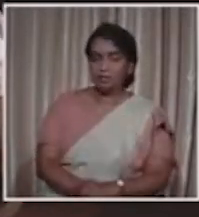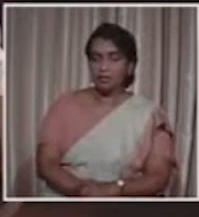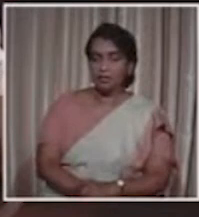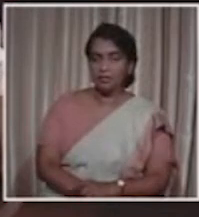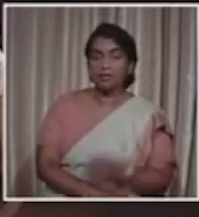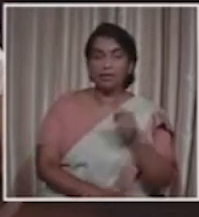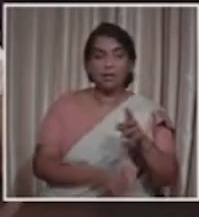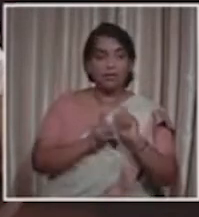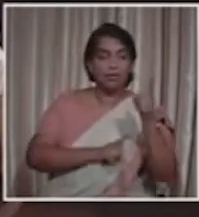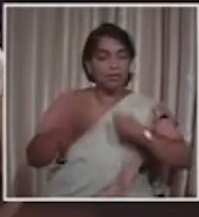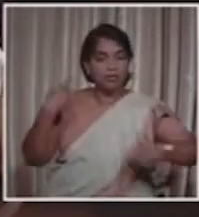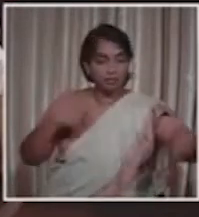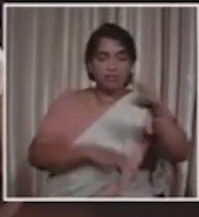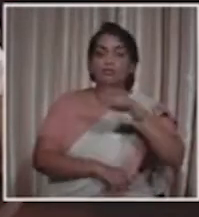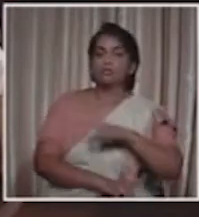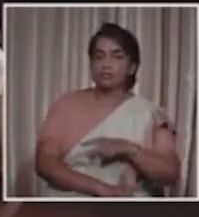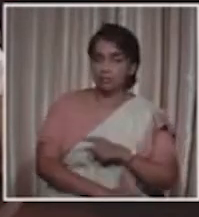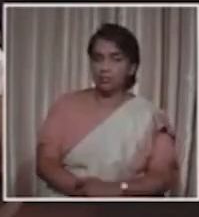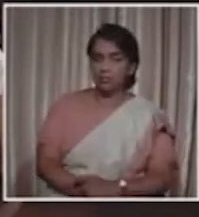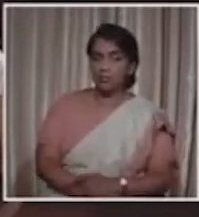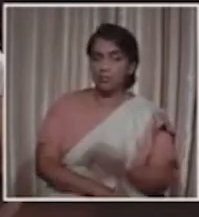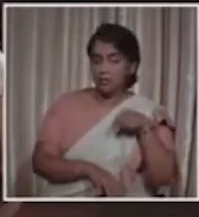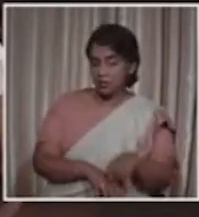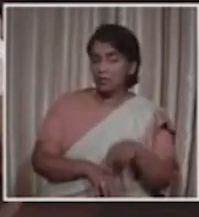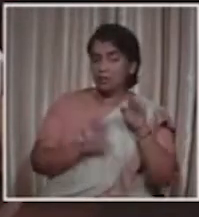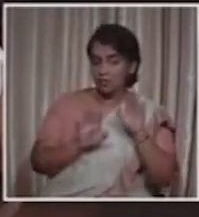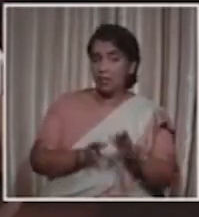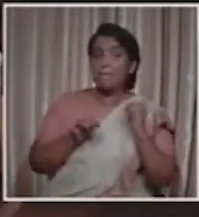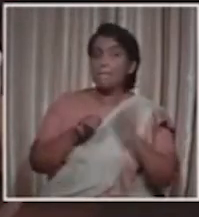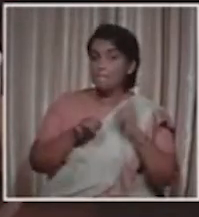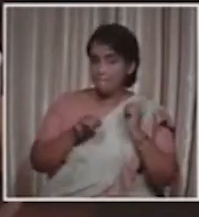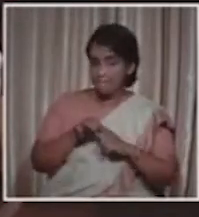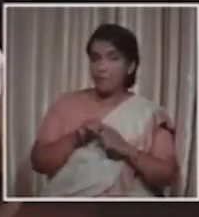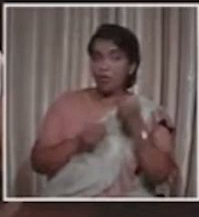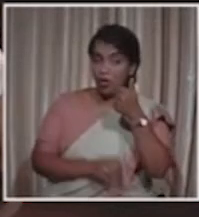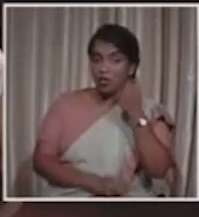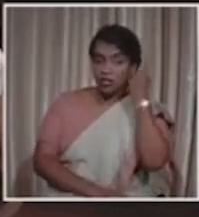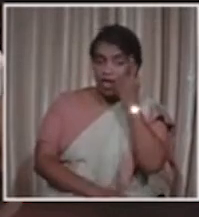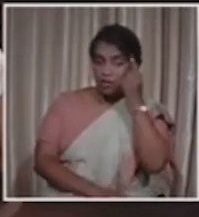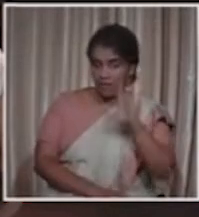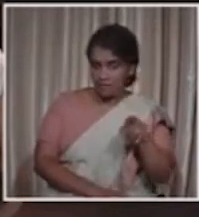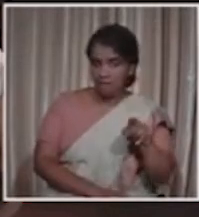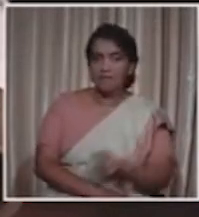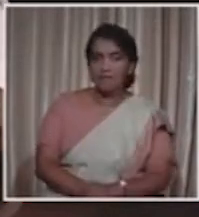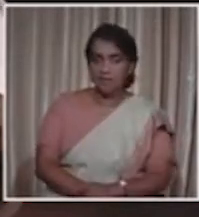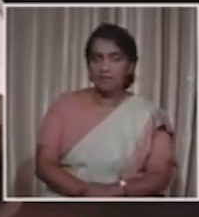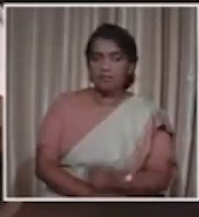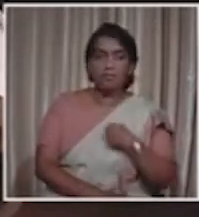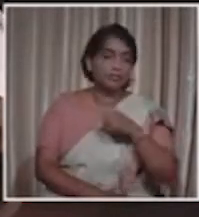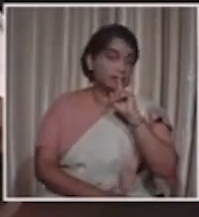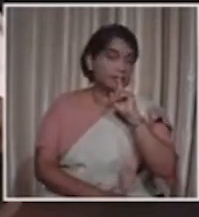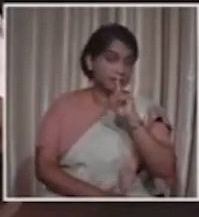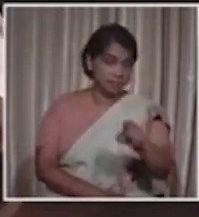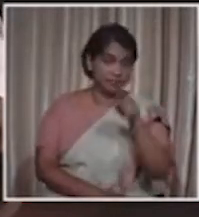me sabahave silu denatama udgata vela tibena prashne pilibandawa honda avabodayak tibena wai kiyala. Mang etumata kiyanna